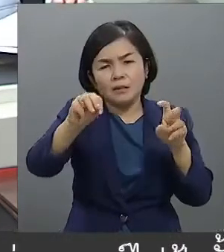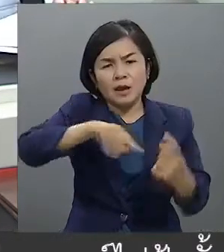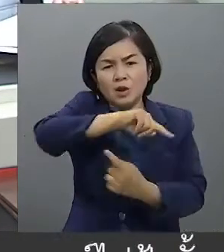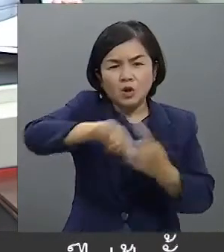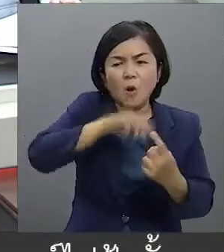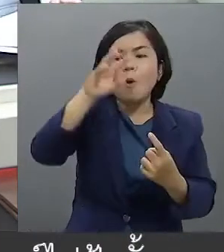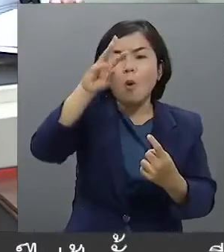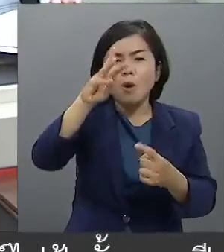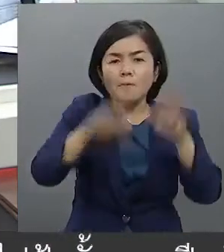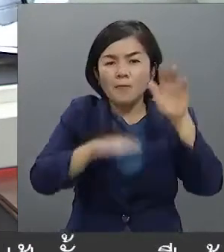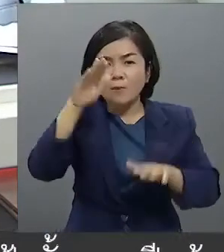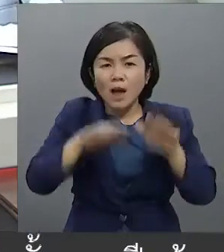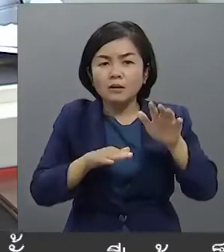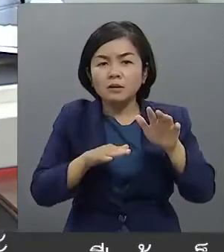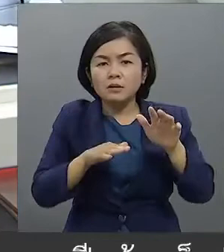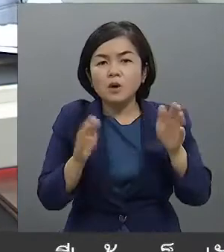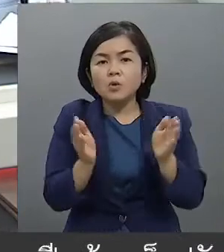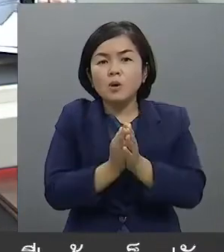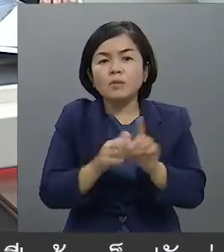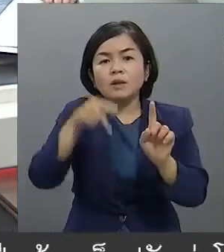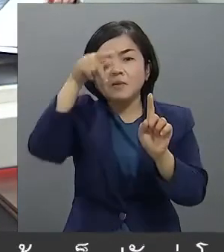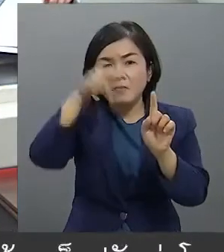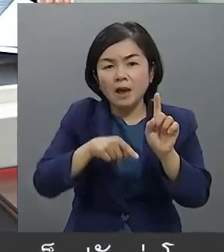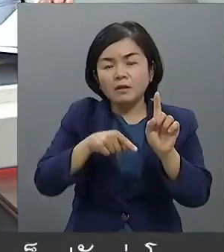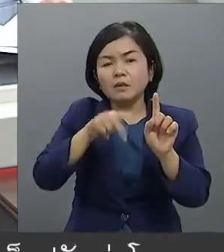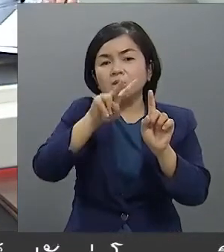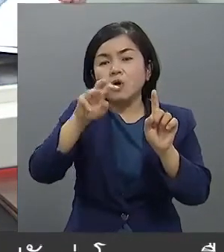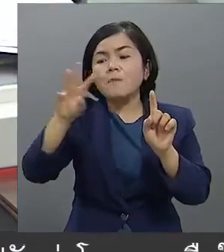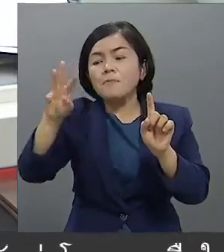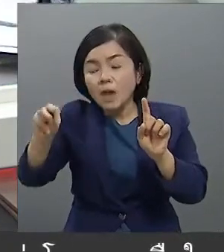1,200 เมตรนะคะแล้วก็เกิดอาการหมดสติก่อนนะคะ ครับ